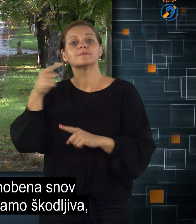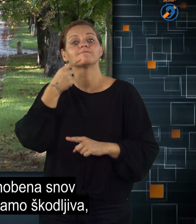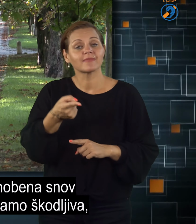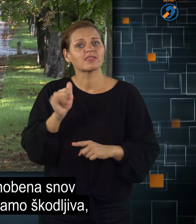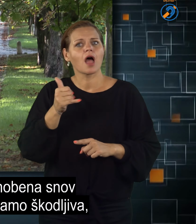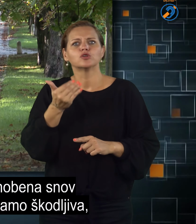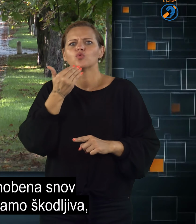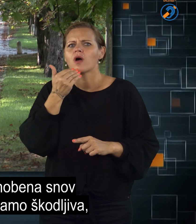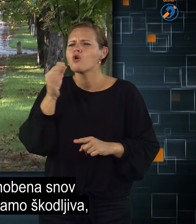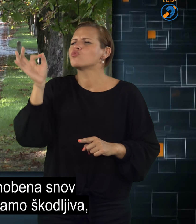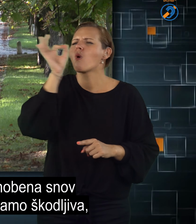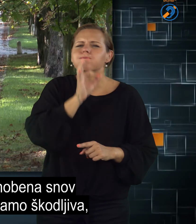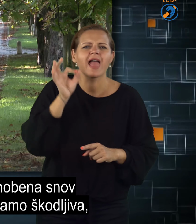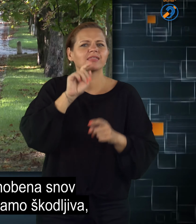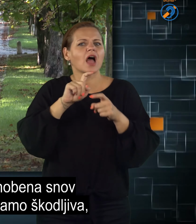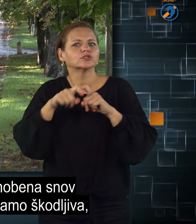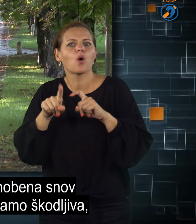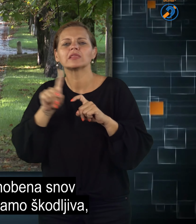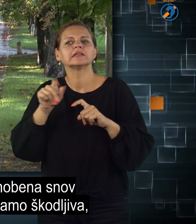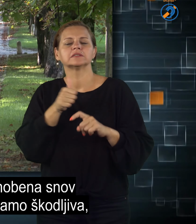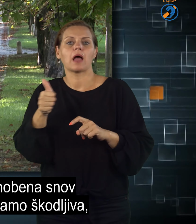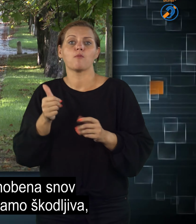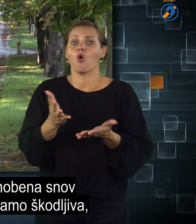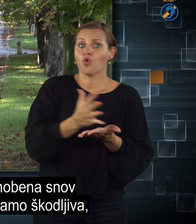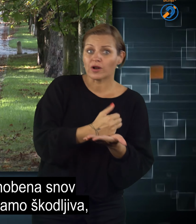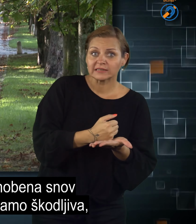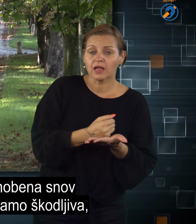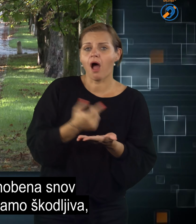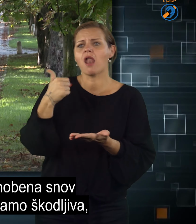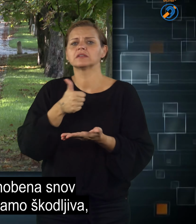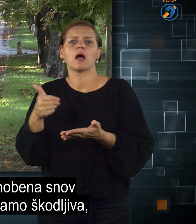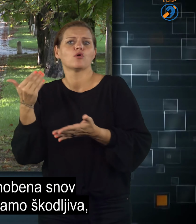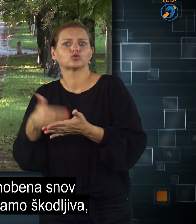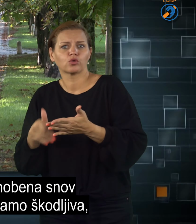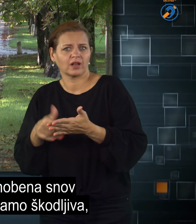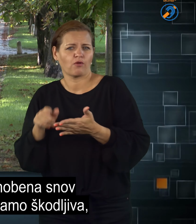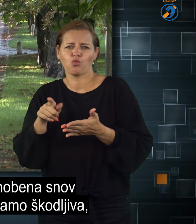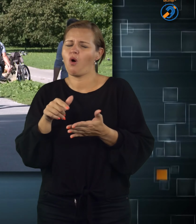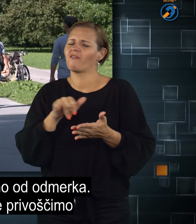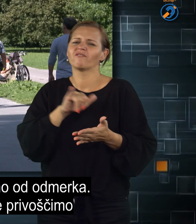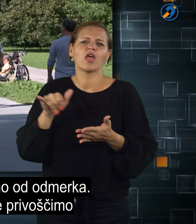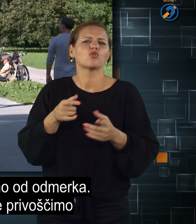Dodaja, da skoraj nobena snov ni samo koristna ali samo škodljiva, ker je to vselej odvisno od odmerka.